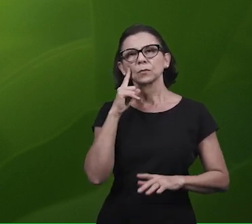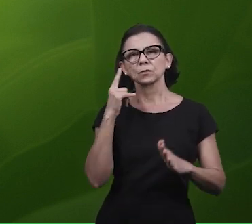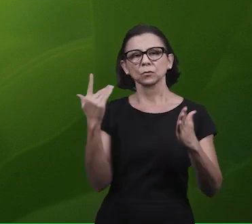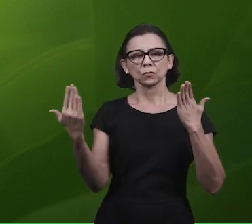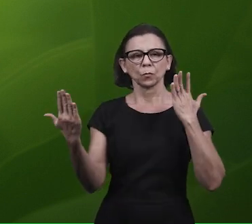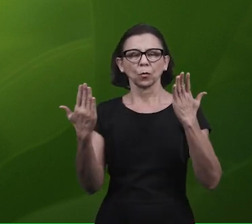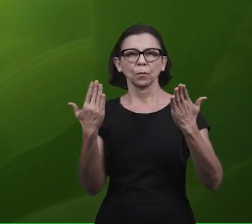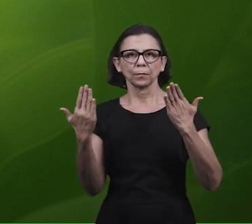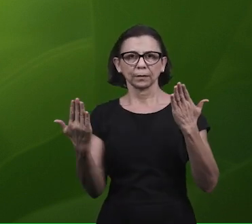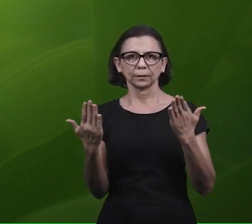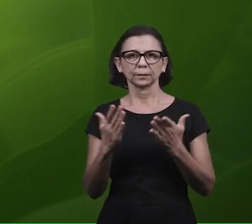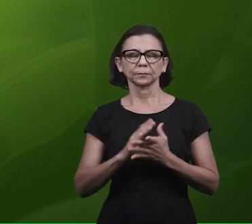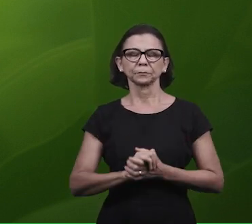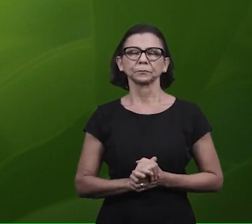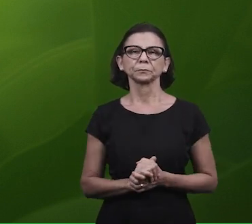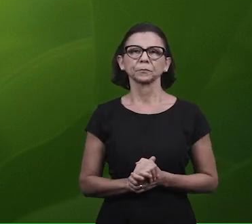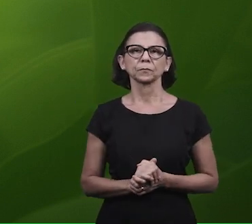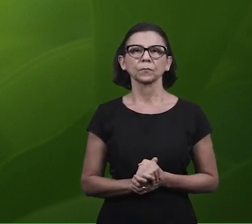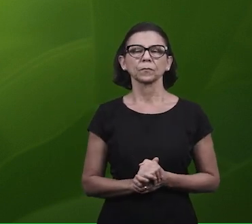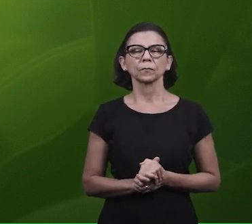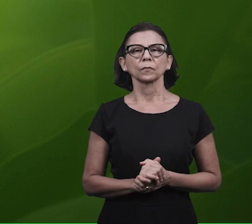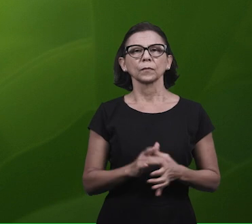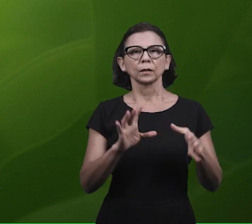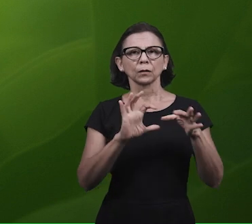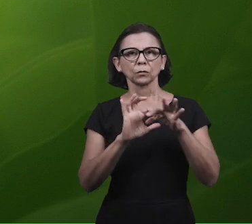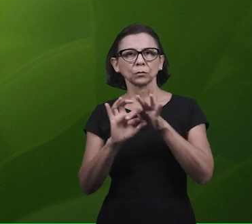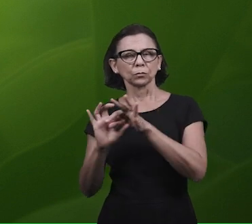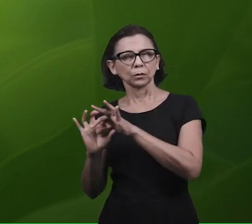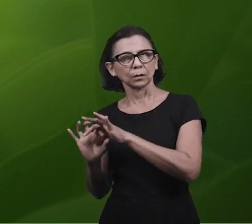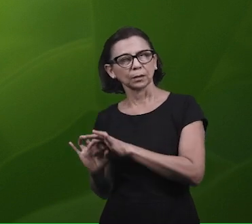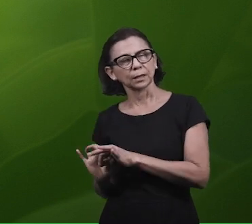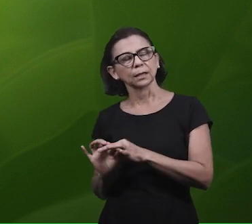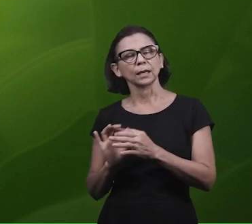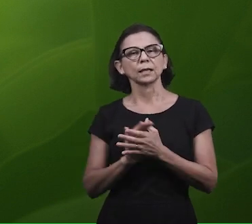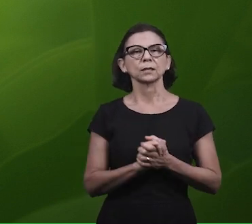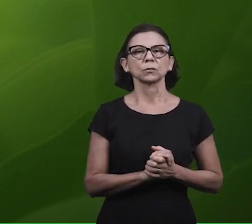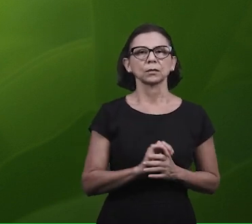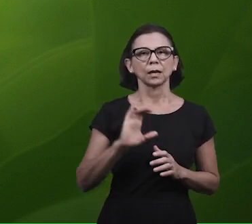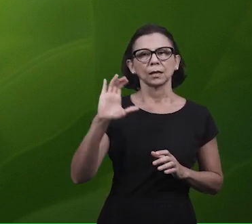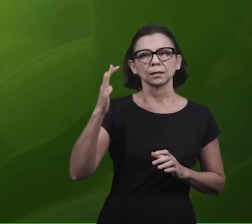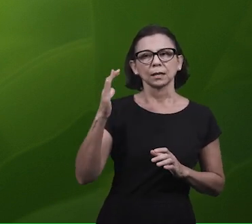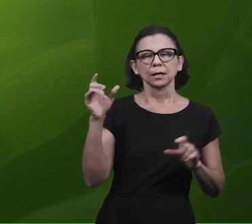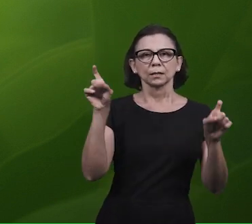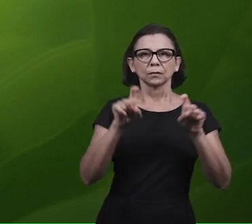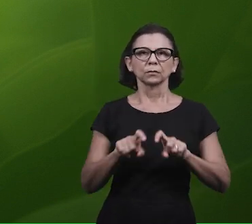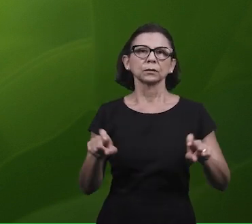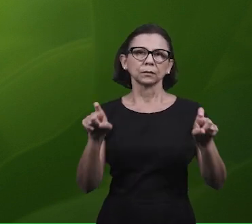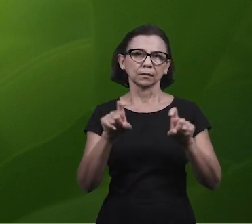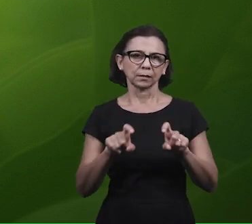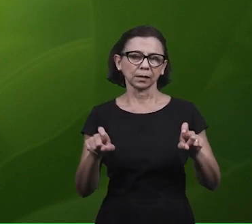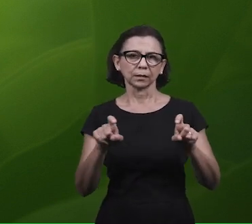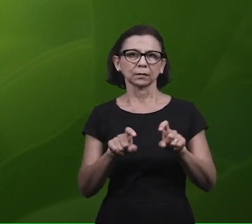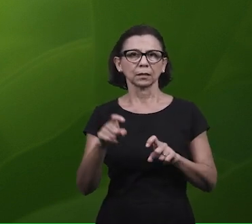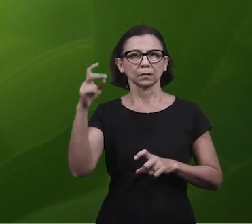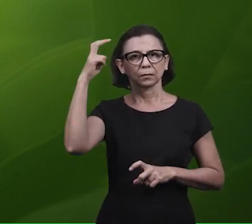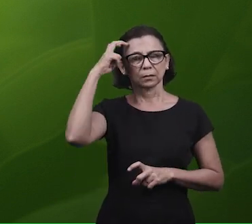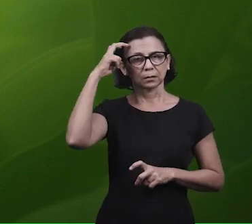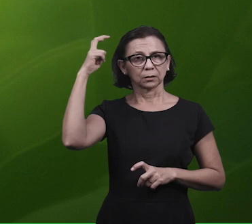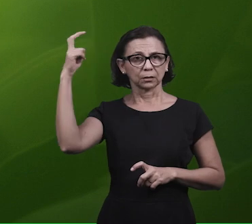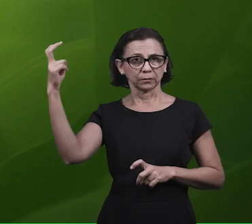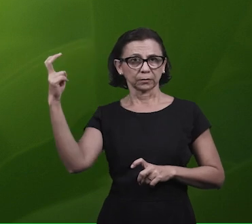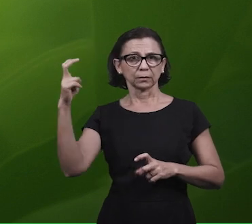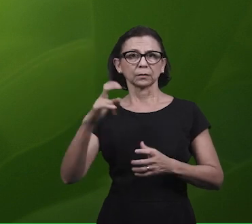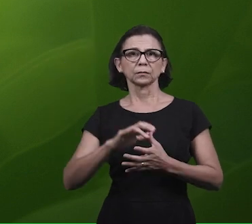parallèle avec les méthodes méta-heuristiques et ces recherches ces mécanismes de recherche. Dans le contexte de la science de